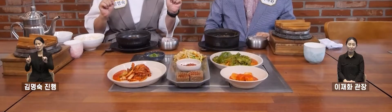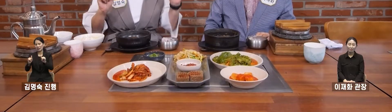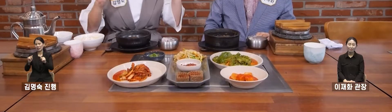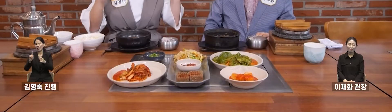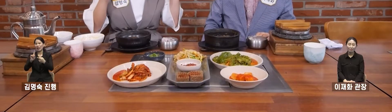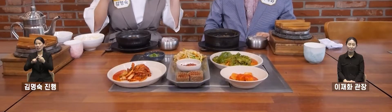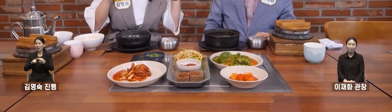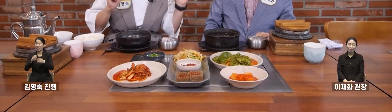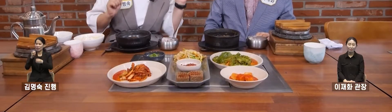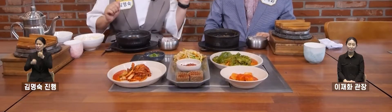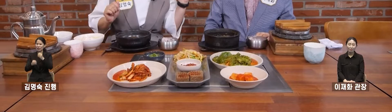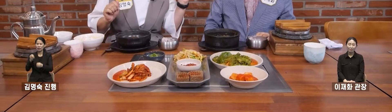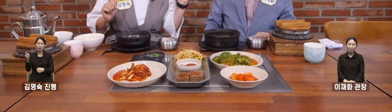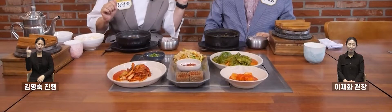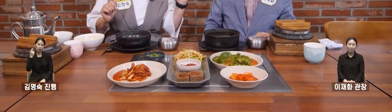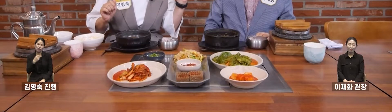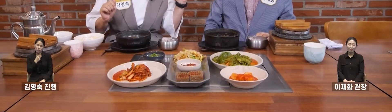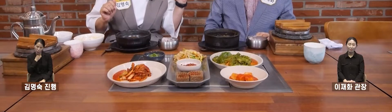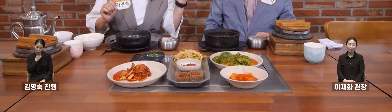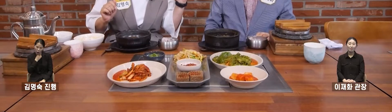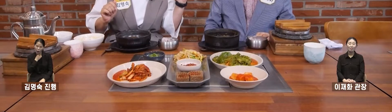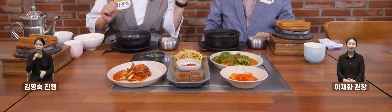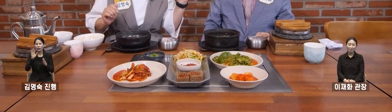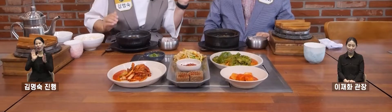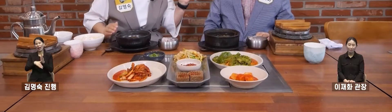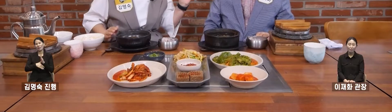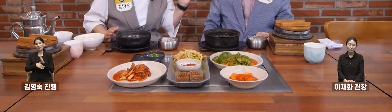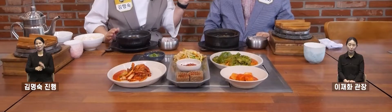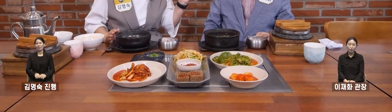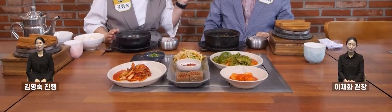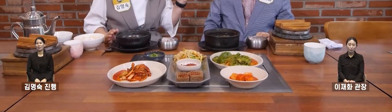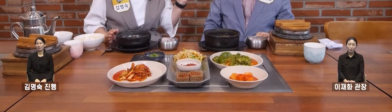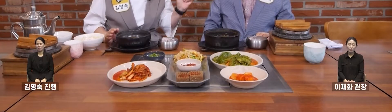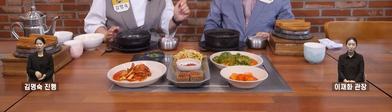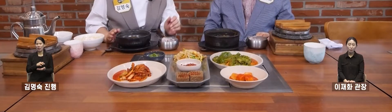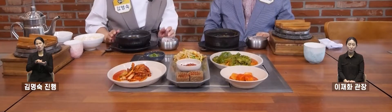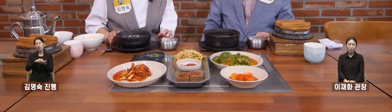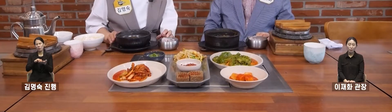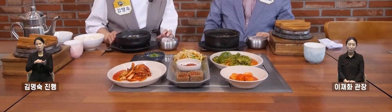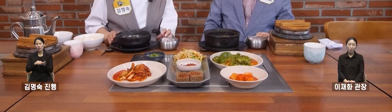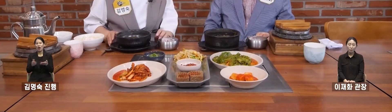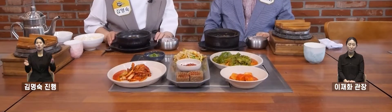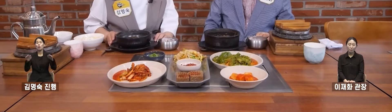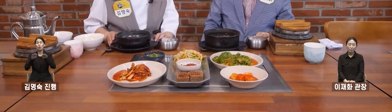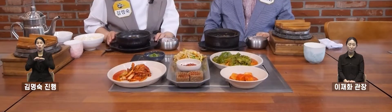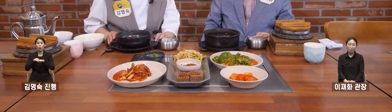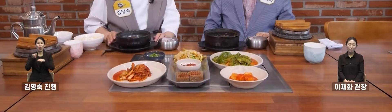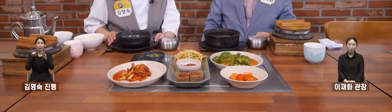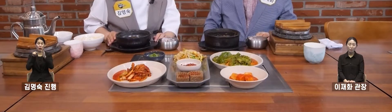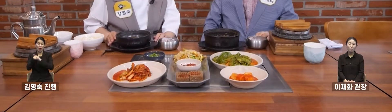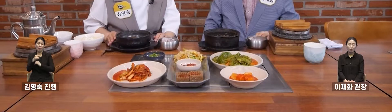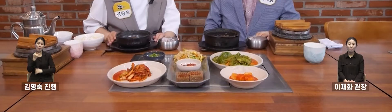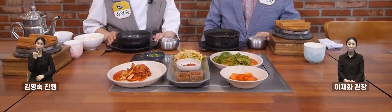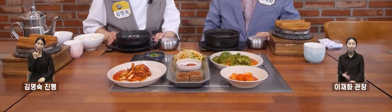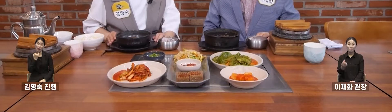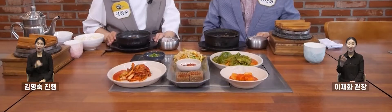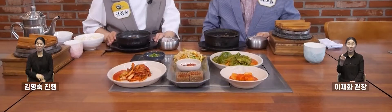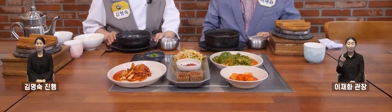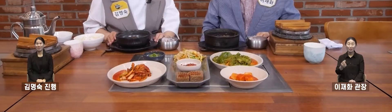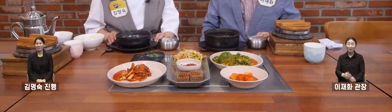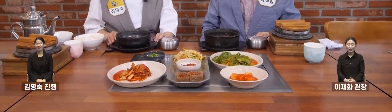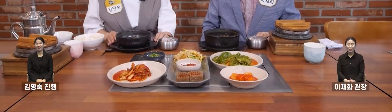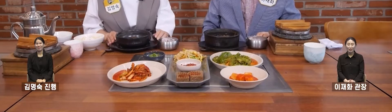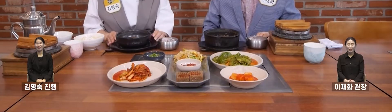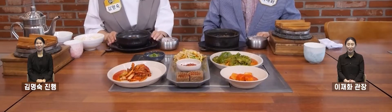시를 들어보고 싶다. 예. 그러면은. 점자 도서관에 가면 되나요? 네, 저희들이